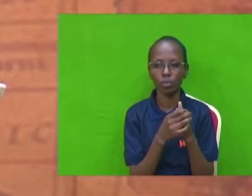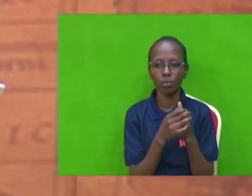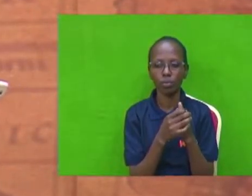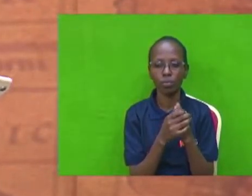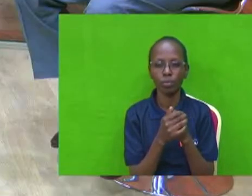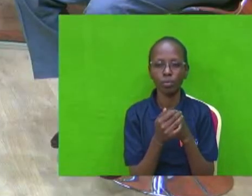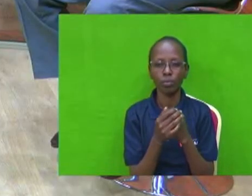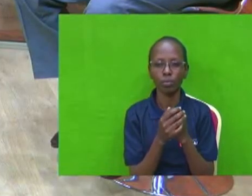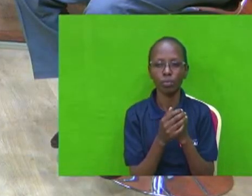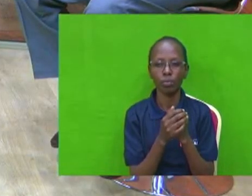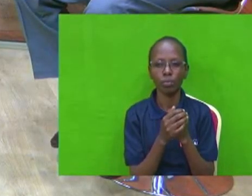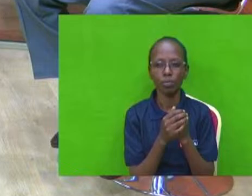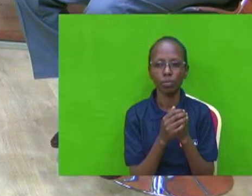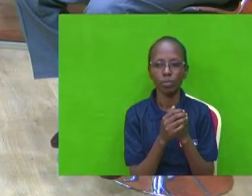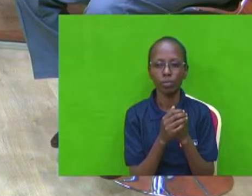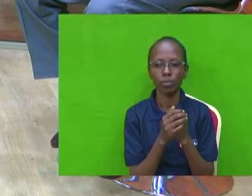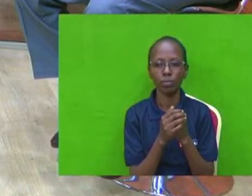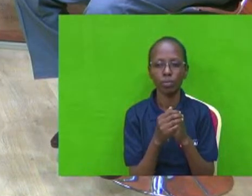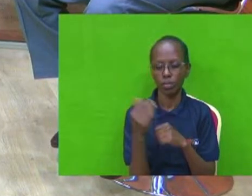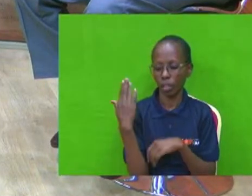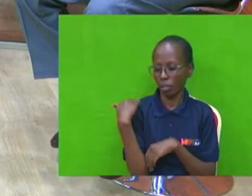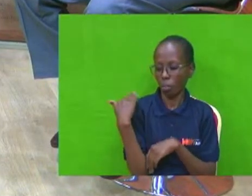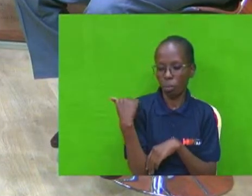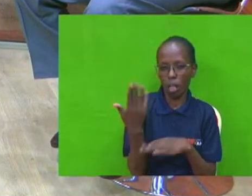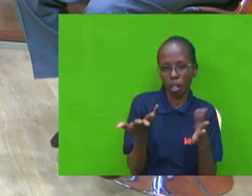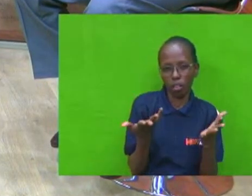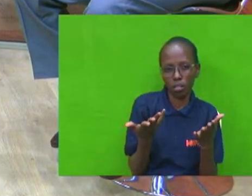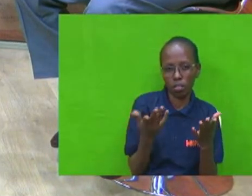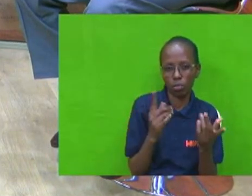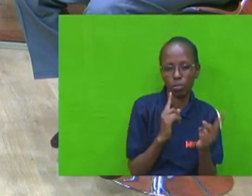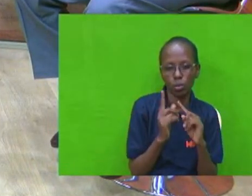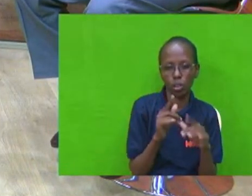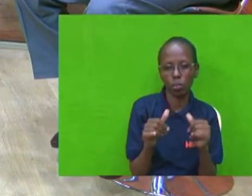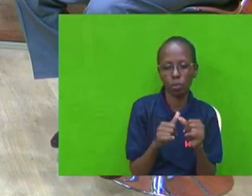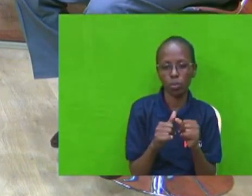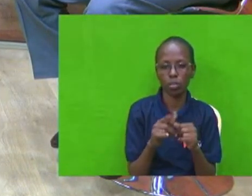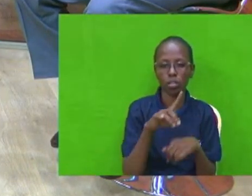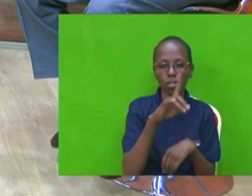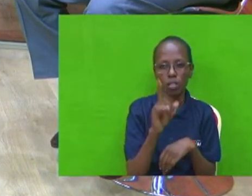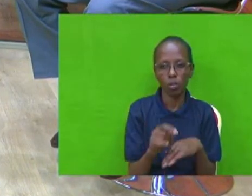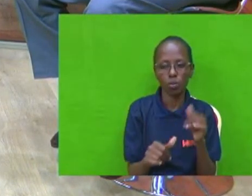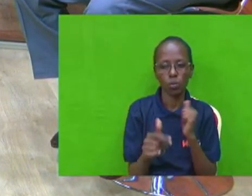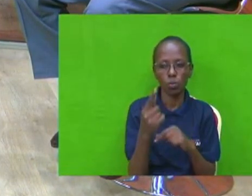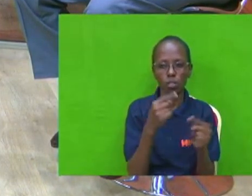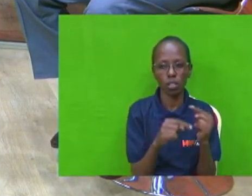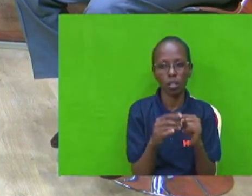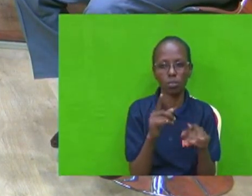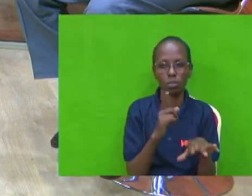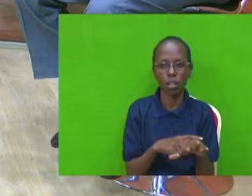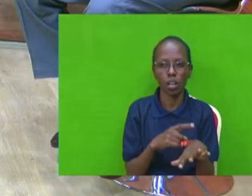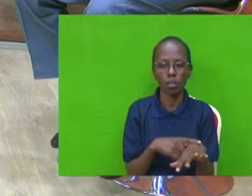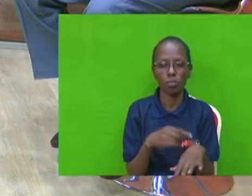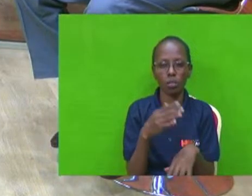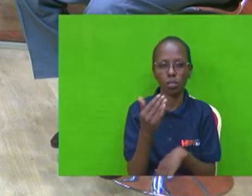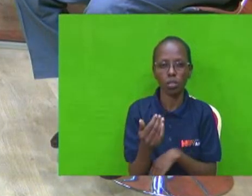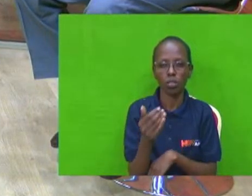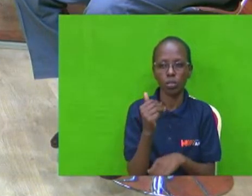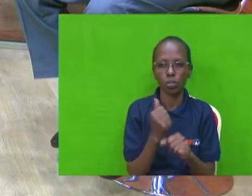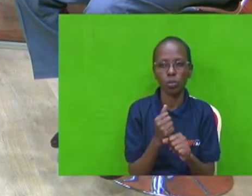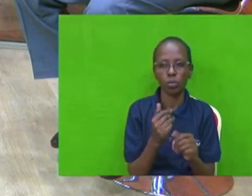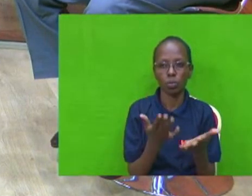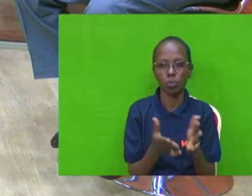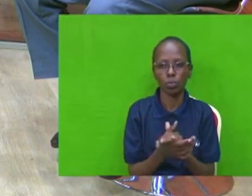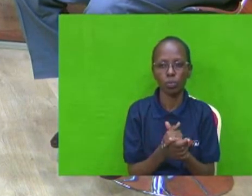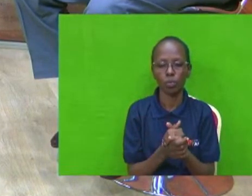Naam. Unajua uchokozi bado tu anasuga. Nadhani kuna swali lilikuja hilo la kwanza kama mtoto akifanya mabaya. Ndio.